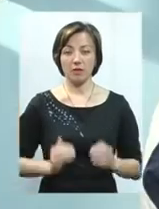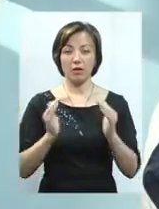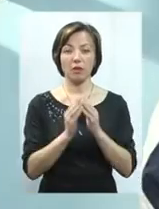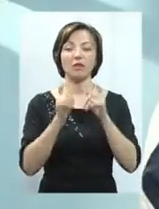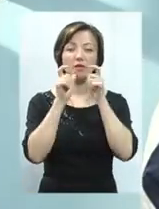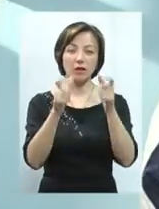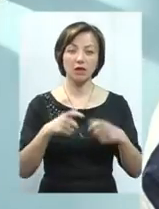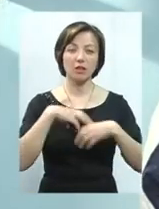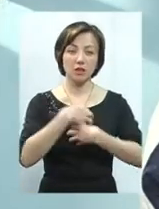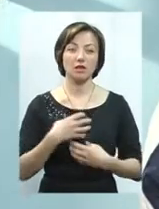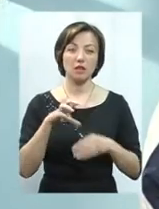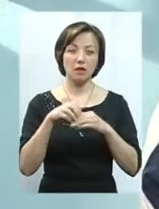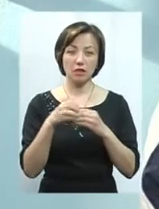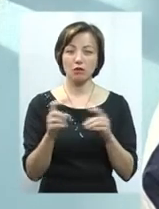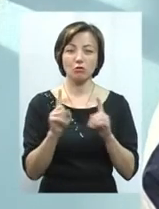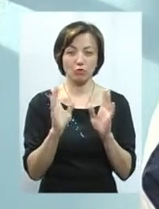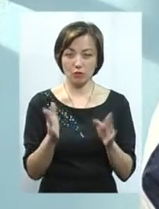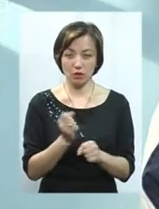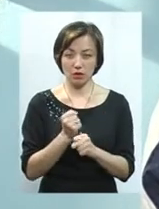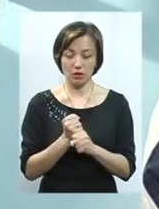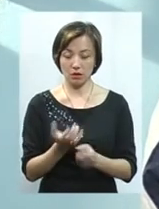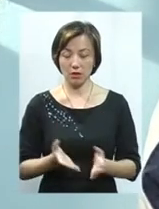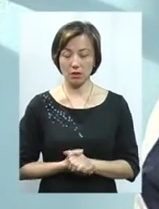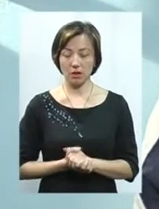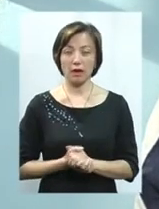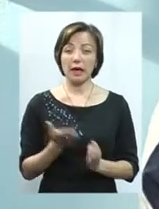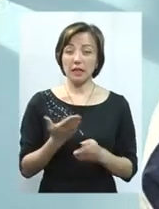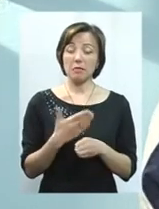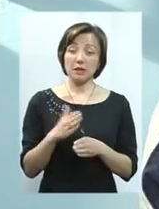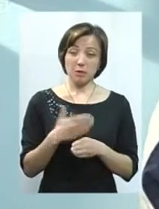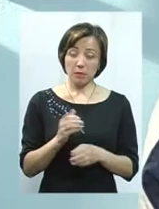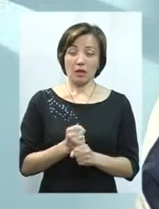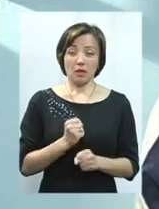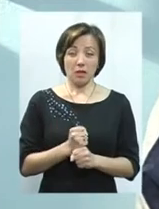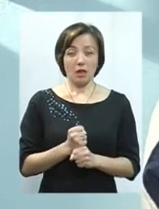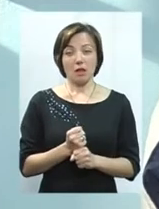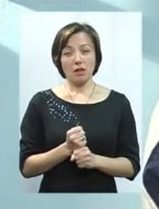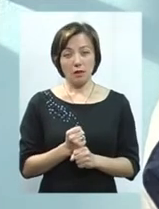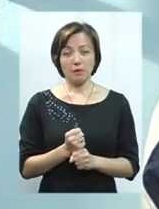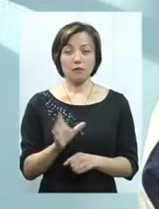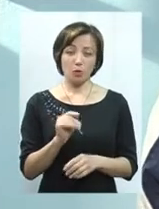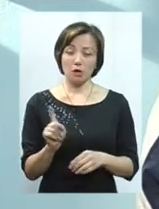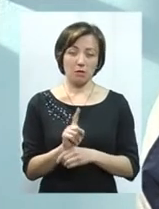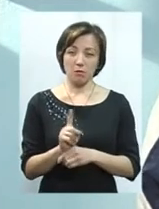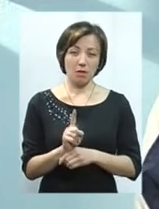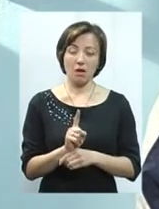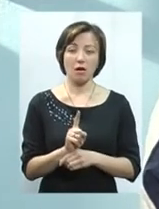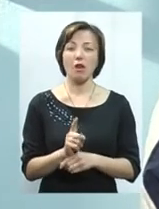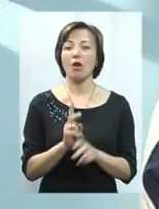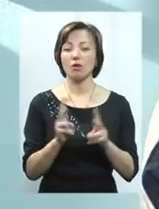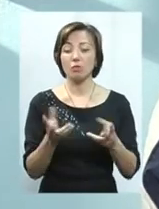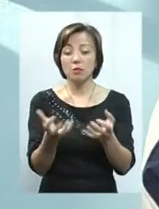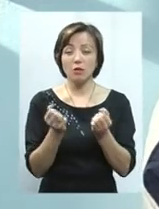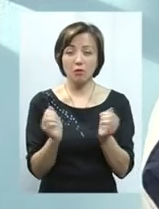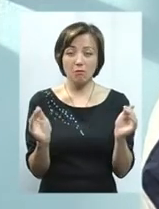выйти, ныть, и грызть, и что она будет только вытворять. Если это постепенно делать, все нормально. Те, которые берут